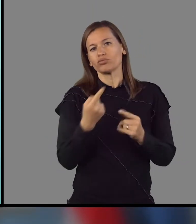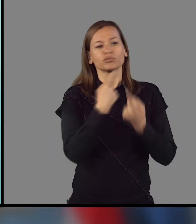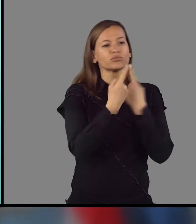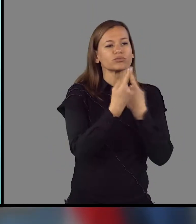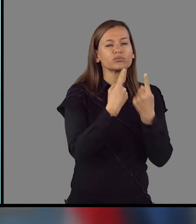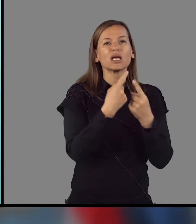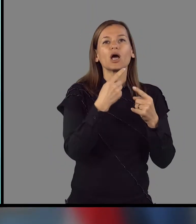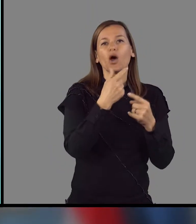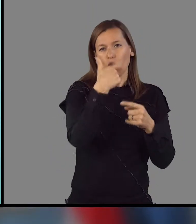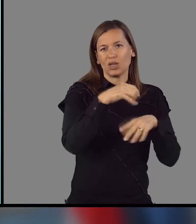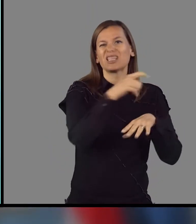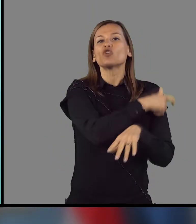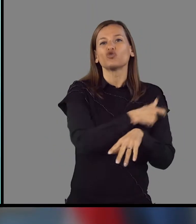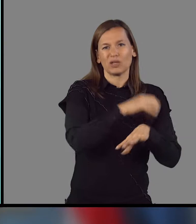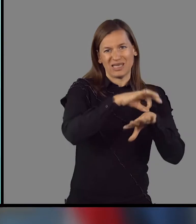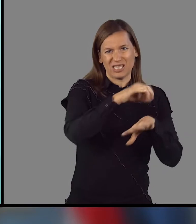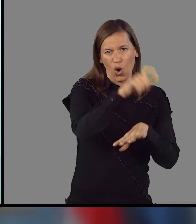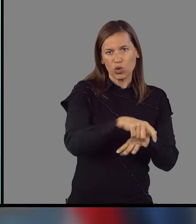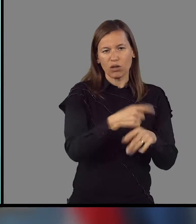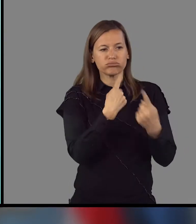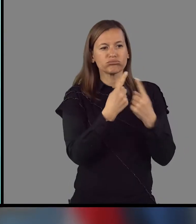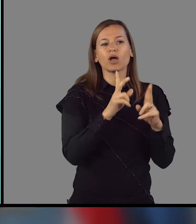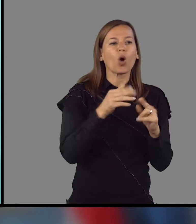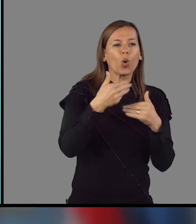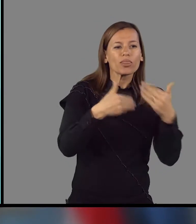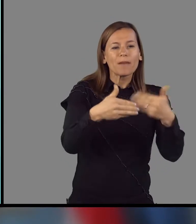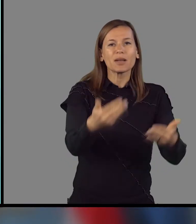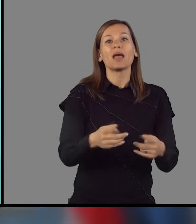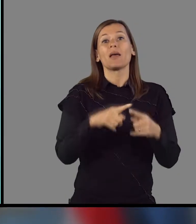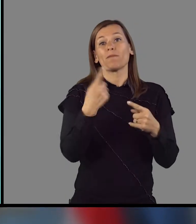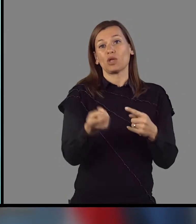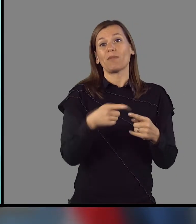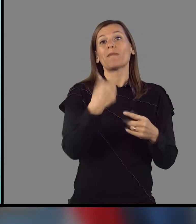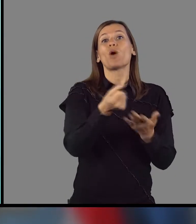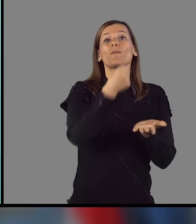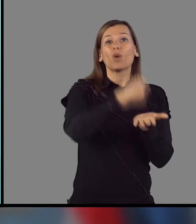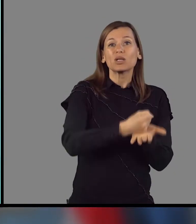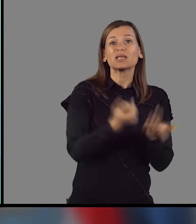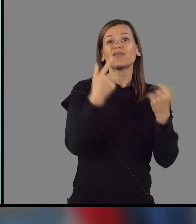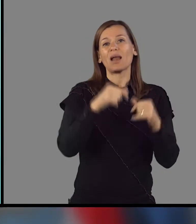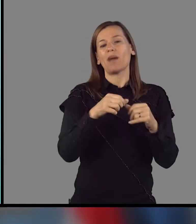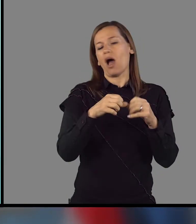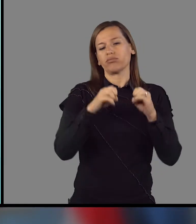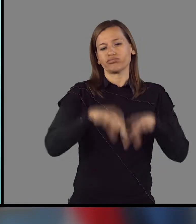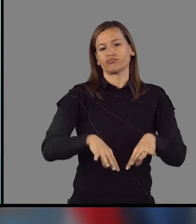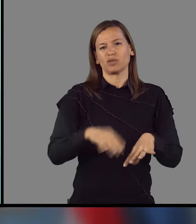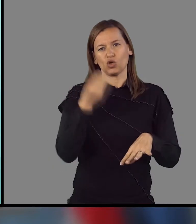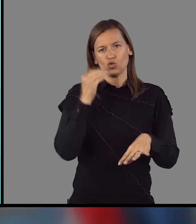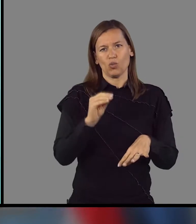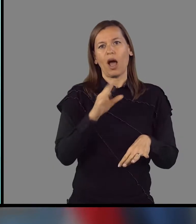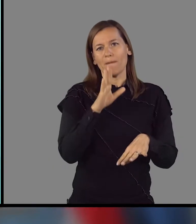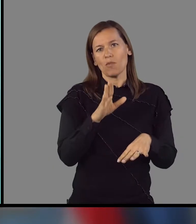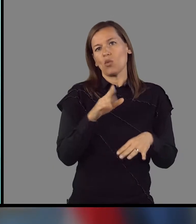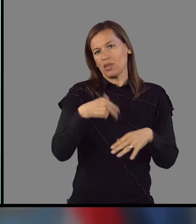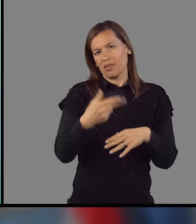pogledal, in potem po potrditvi ali po vrženju suma se bo po protokolu spet naprej ravnalo. Se pravi,